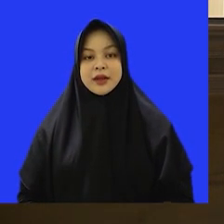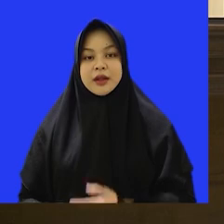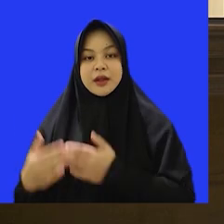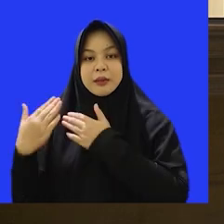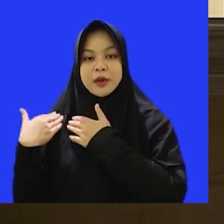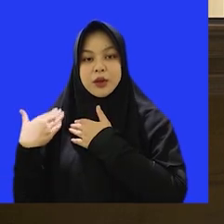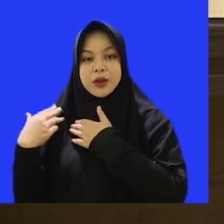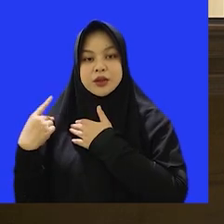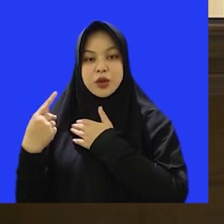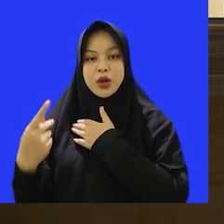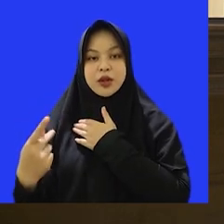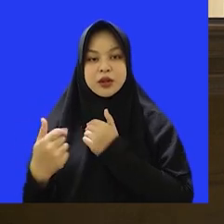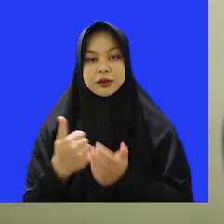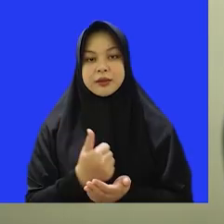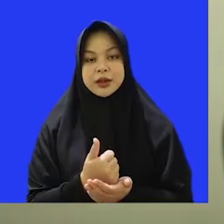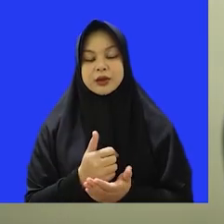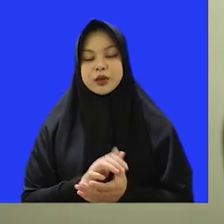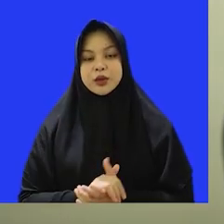Petugas mohon dibantu.